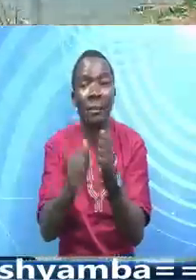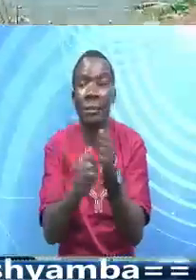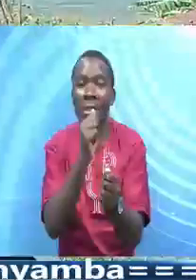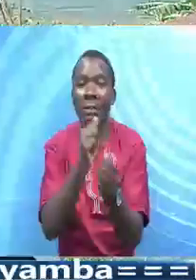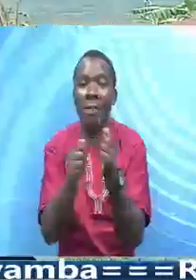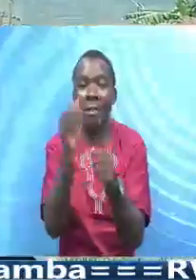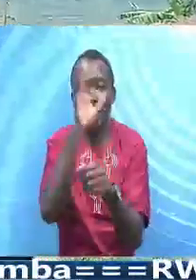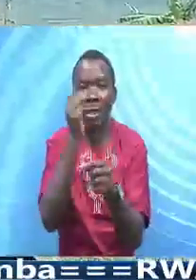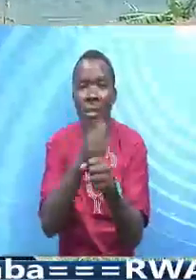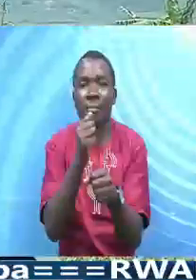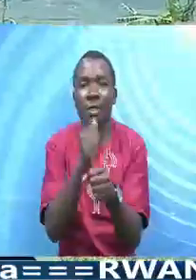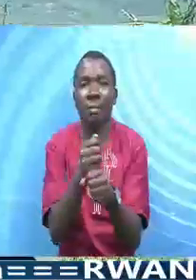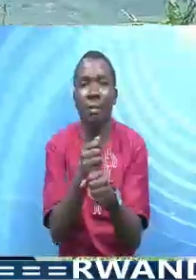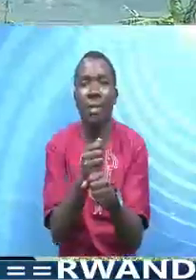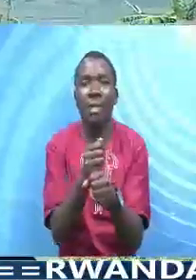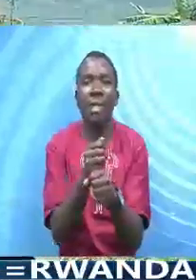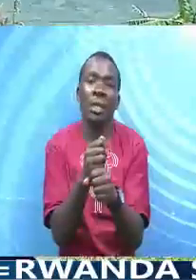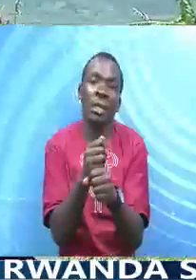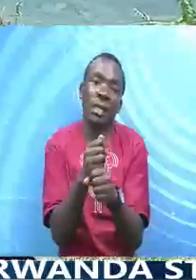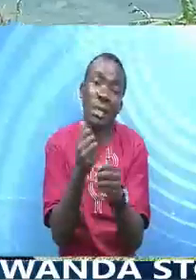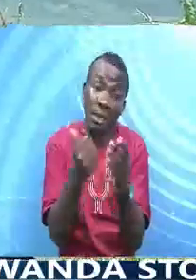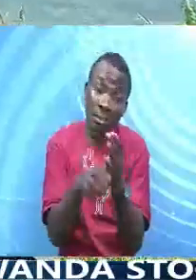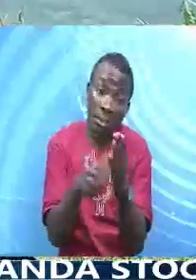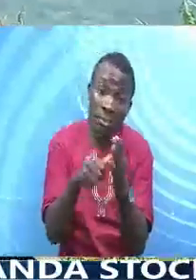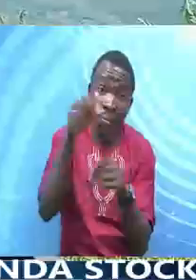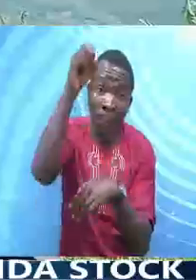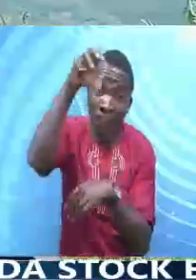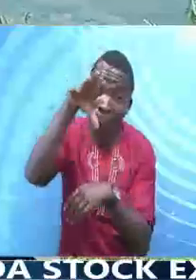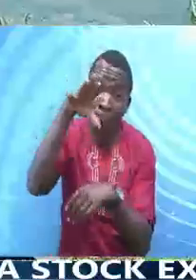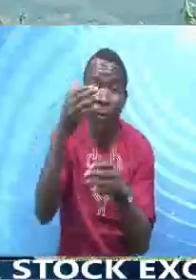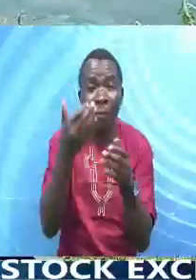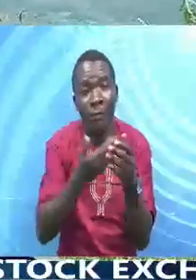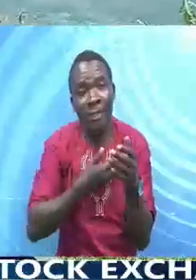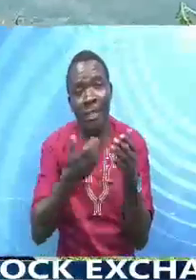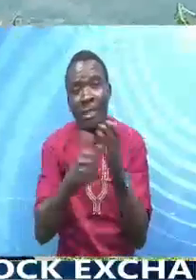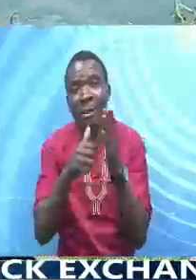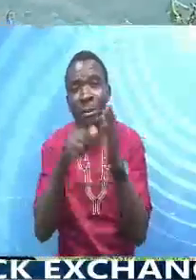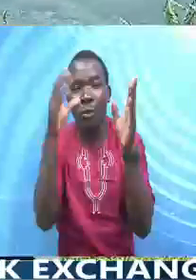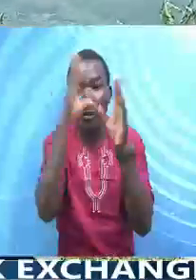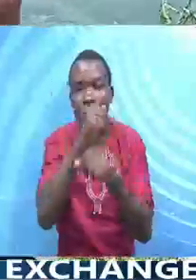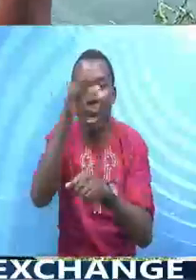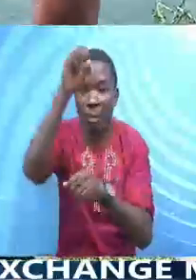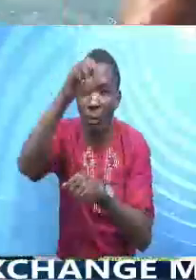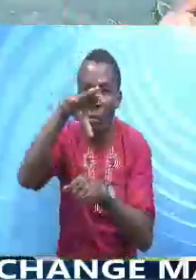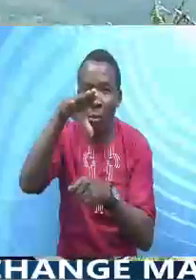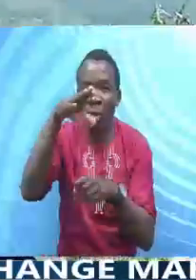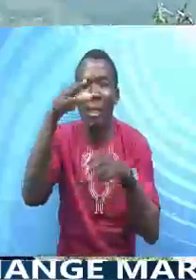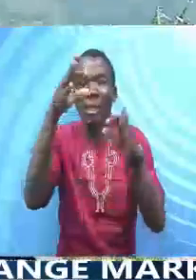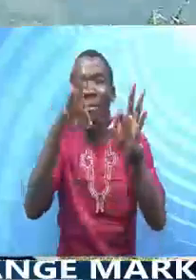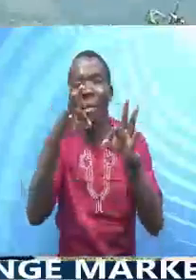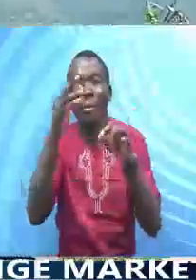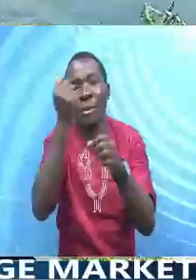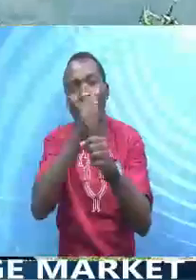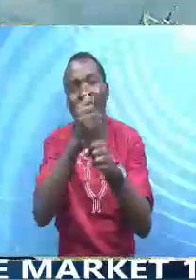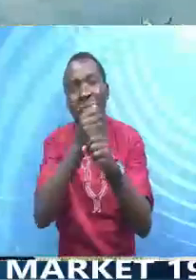Ikibazo cy'amashanyarazi dufite ibibazo nyine kuba tutabona umuriro, kuba tutabona ikintu gikoranye n'ibintu